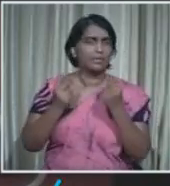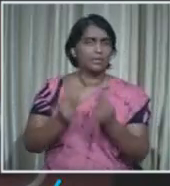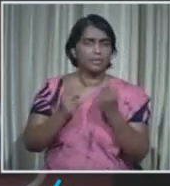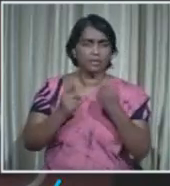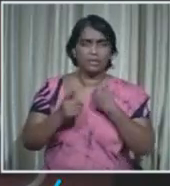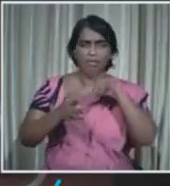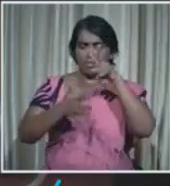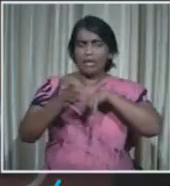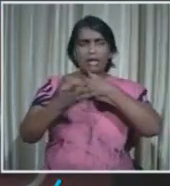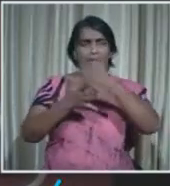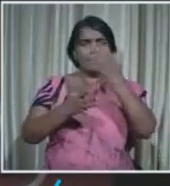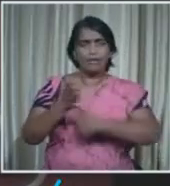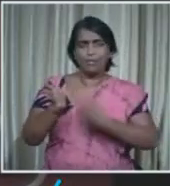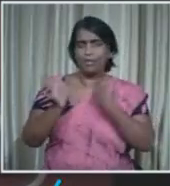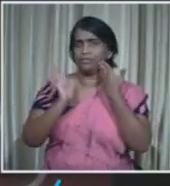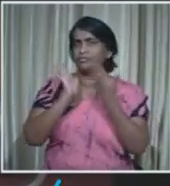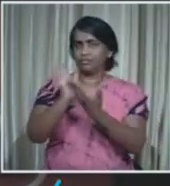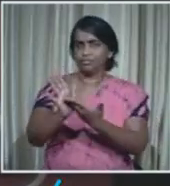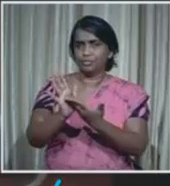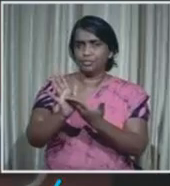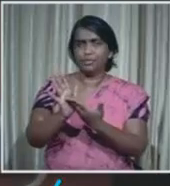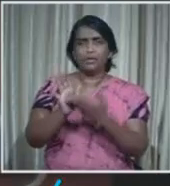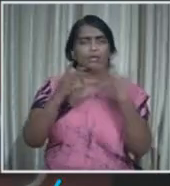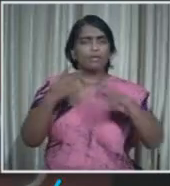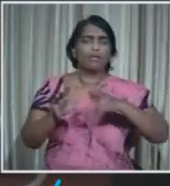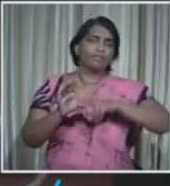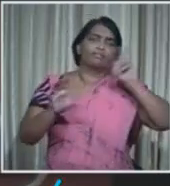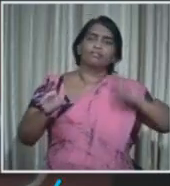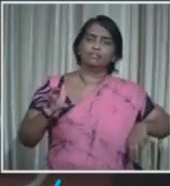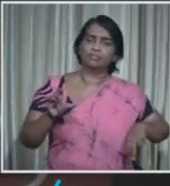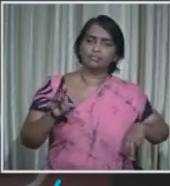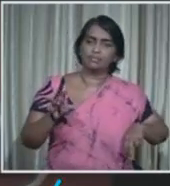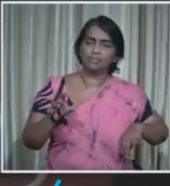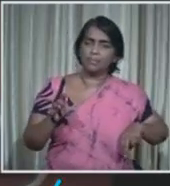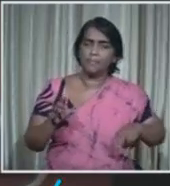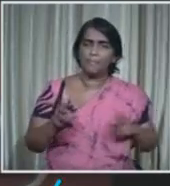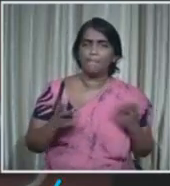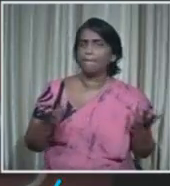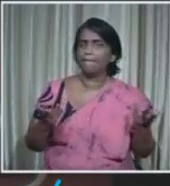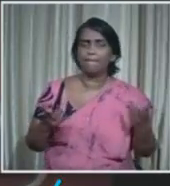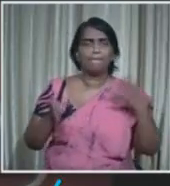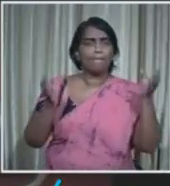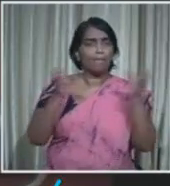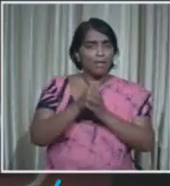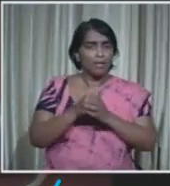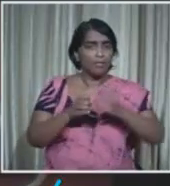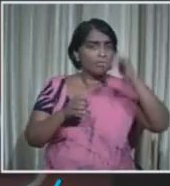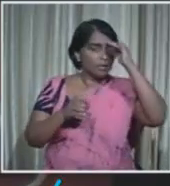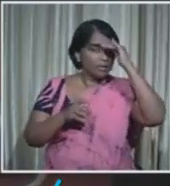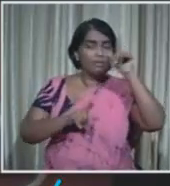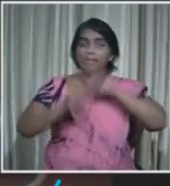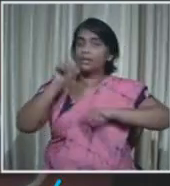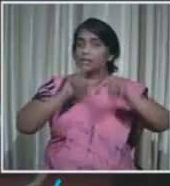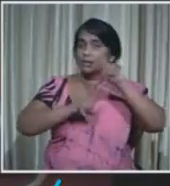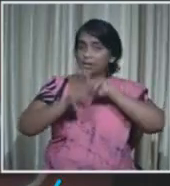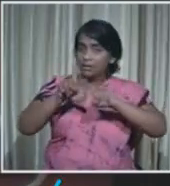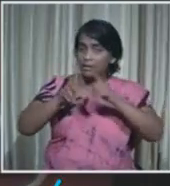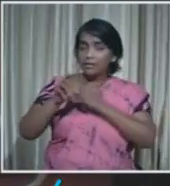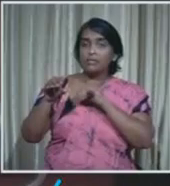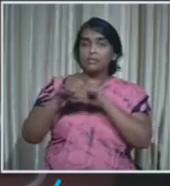මොනවද වාර්තා වගයක් ඉදිරිපත් කරා ඊට පස්සේ ඉල්ලාස් වුණා එතකොට පක්ෂ නායක රැස්වීම යන